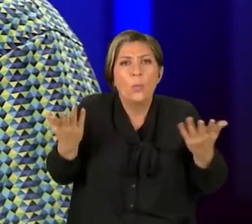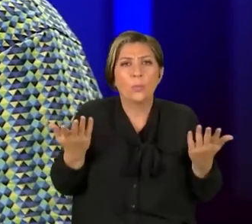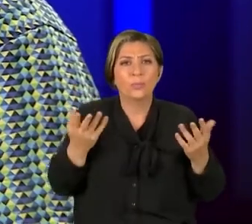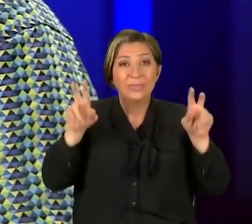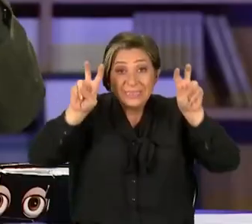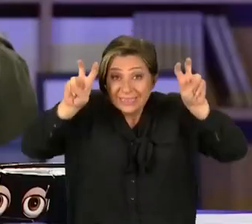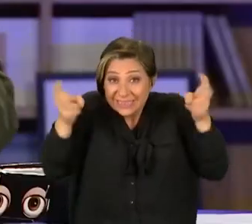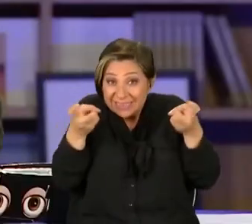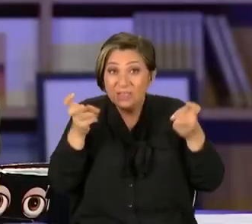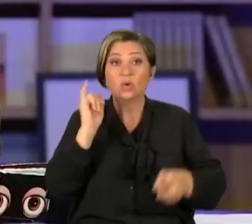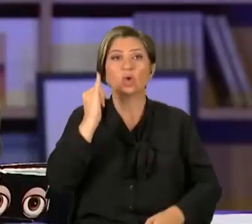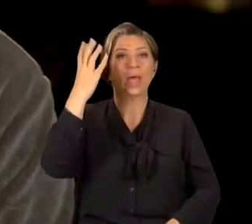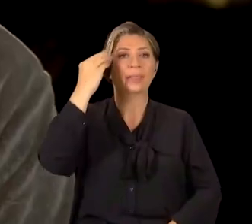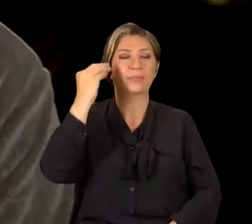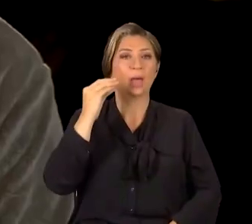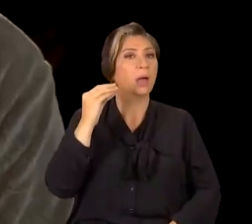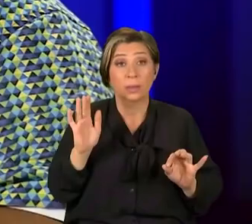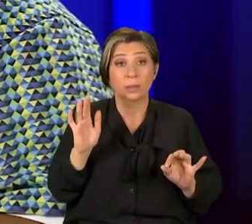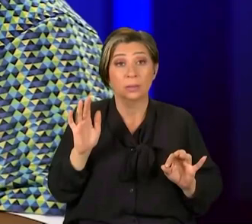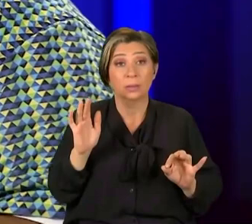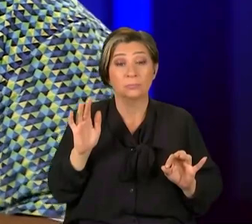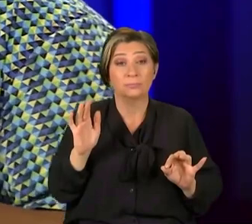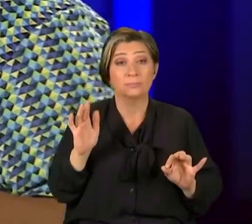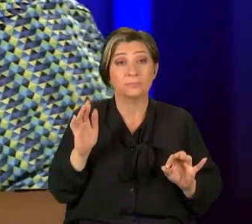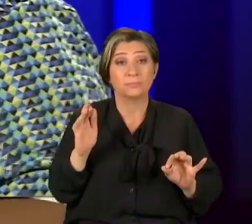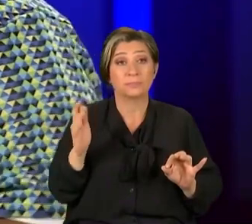tırnak içinde kötü anlamda arabesk istiyorum